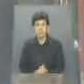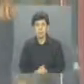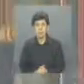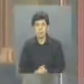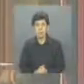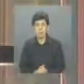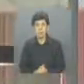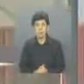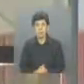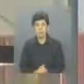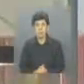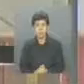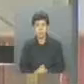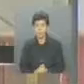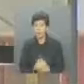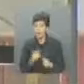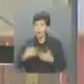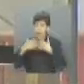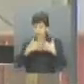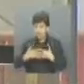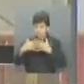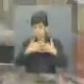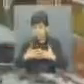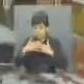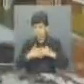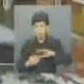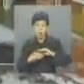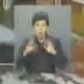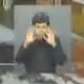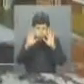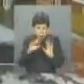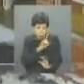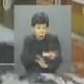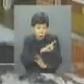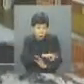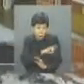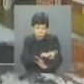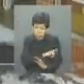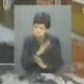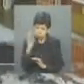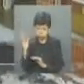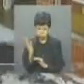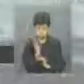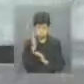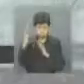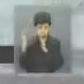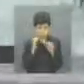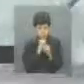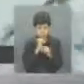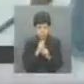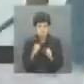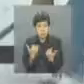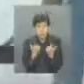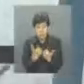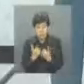พื้นที่ตะวันออกเฉียงเหนือของสหรัฐเผชิญกับพายุหิมะที่พัดเคลื่อนตัวอย่างรวดเร็วส่งผลให้อุณหภูมิของตอน